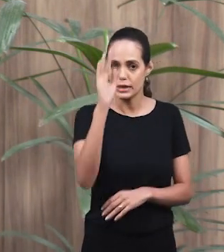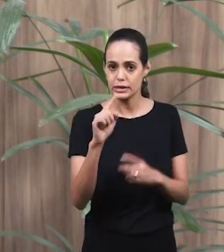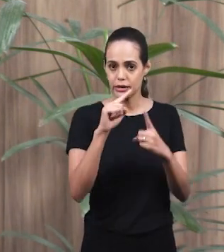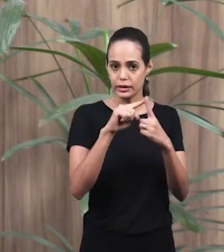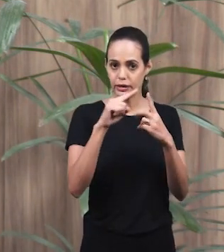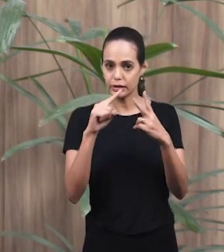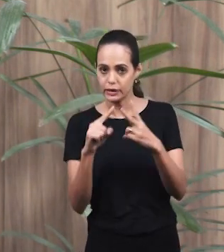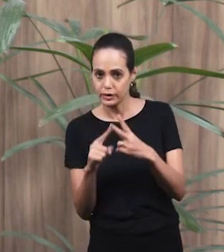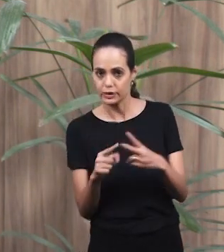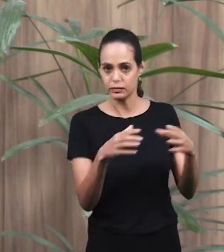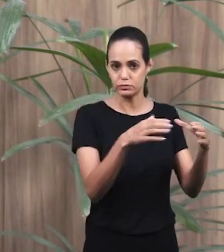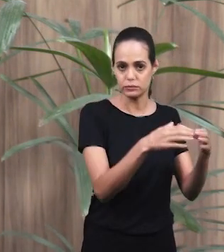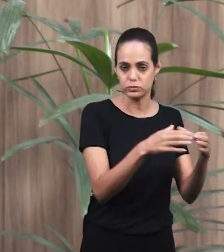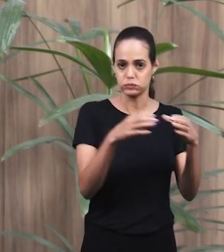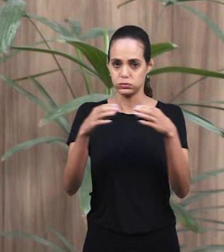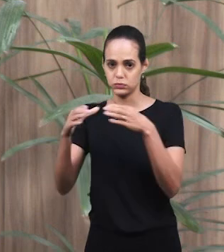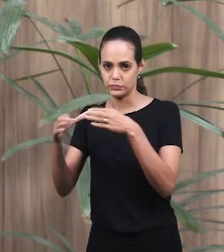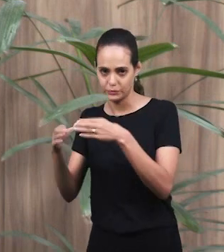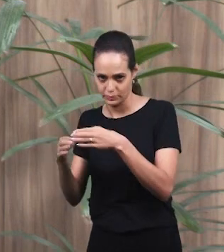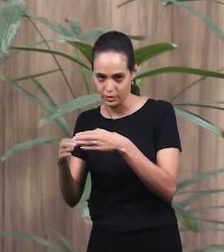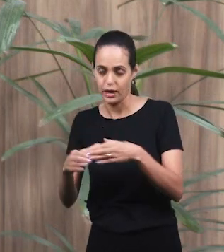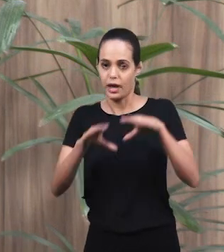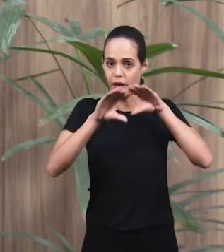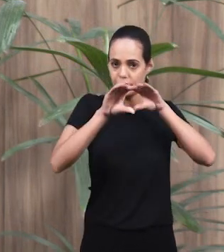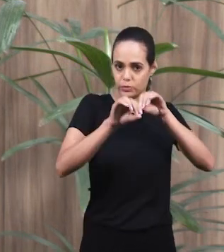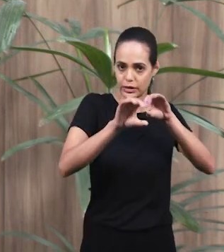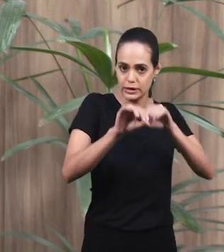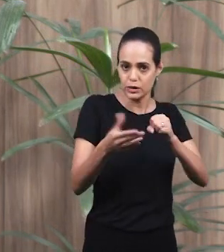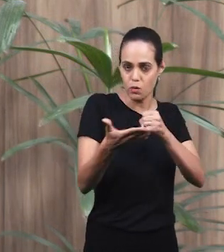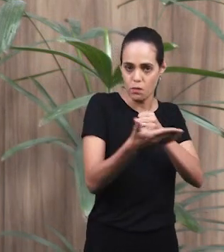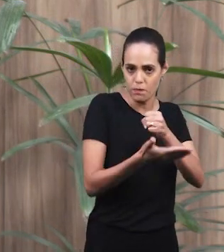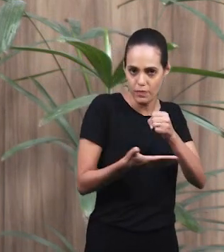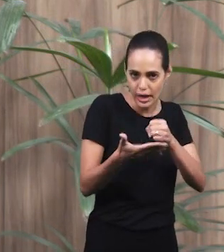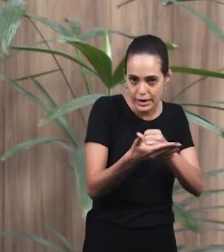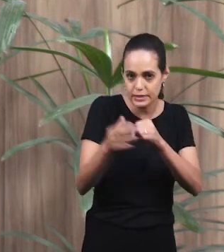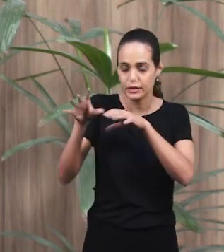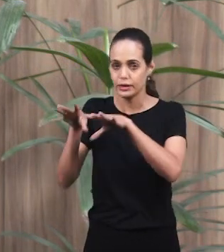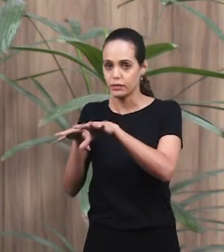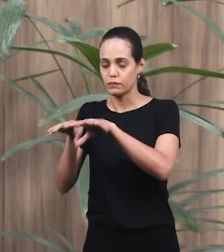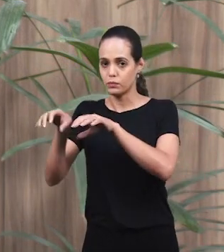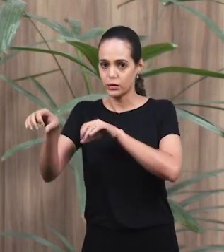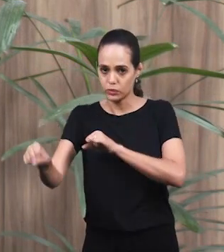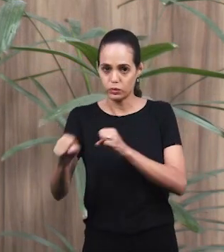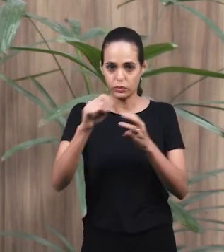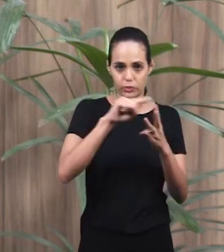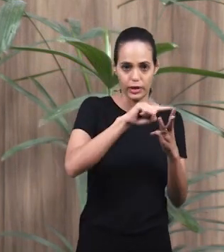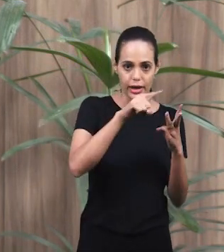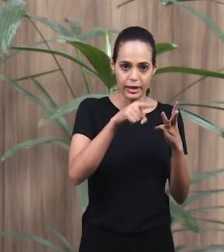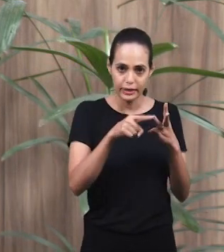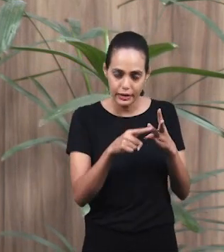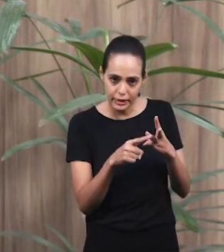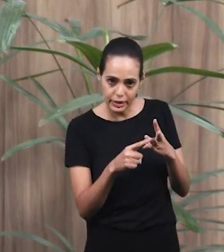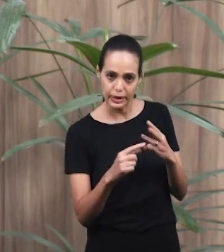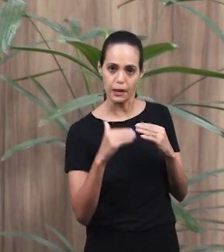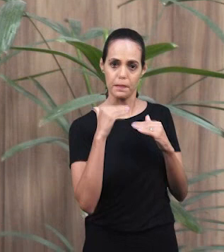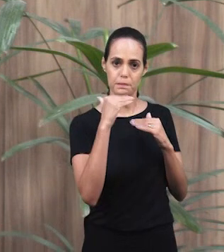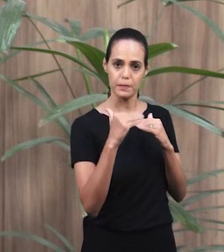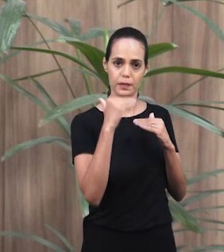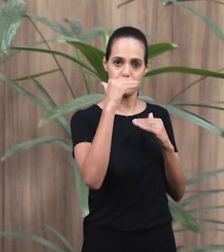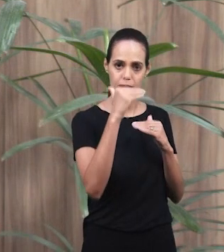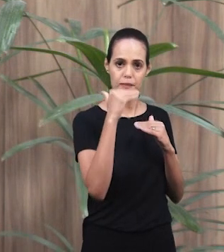l'éducation brésilienne passe par deux niveaux, l'éducation basique et l'enseignement supérieur. L'éducation basique est divisée en trois